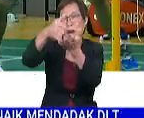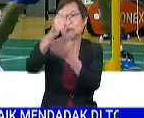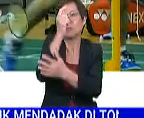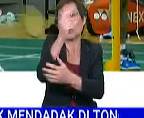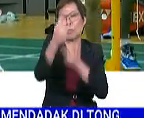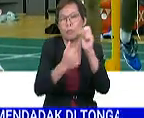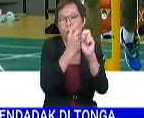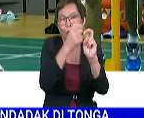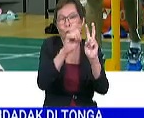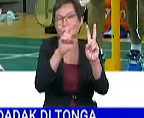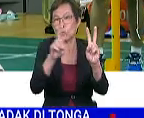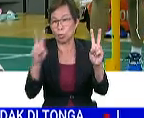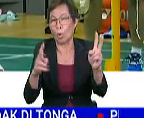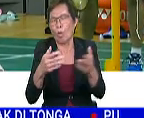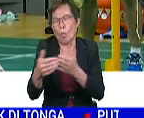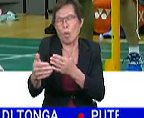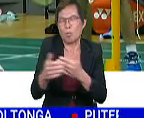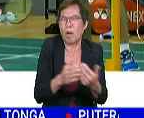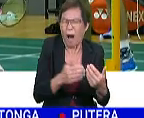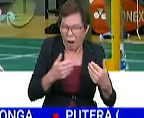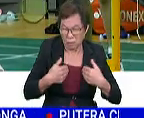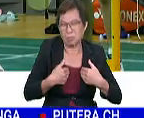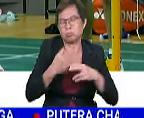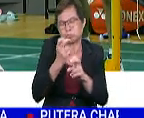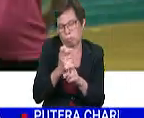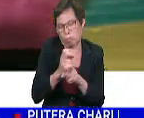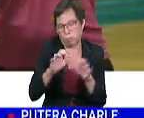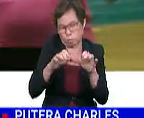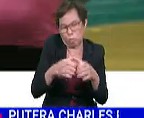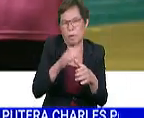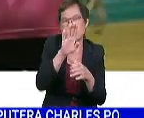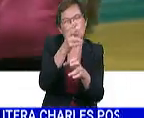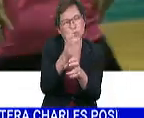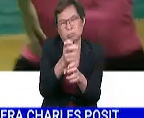2022 itu biarpun berdepan laluan mencabar dalam kumpulan